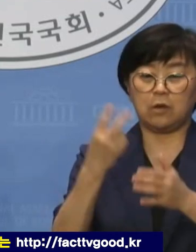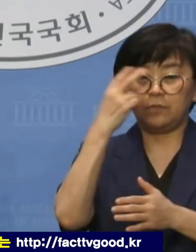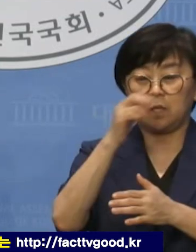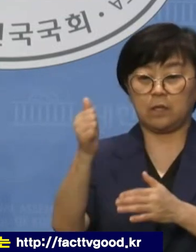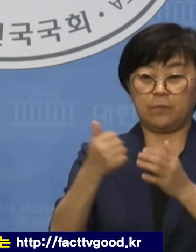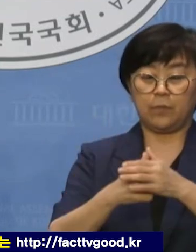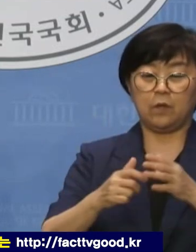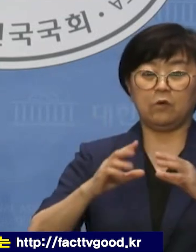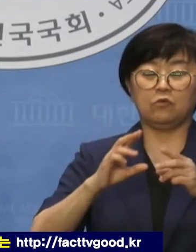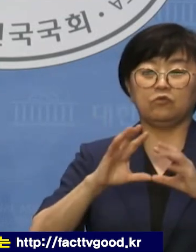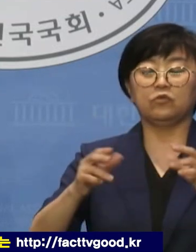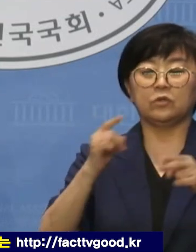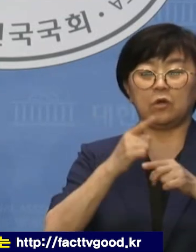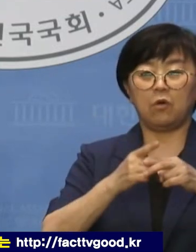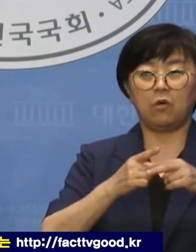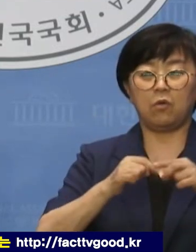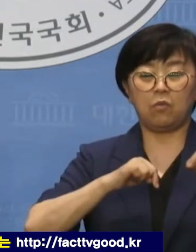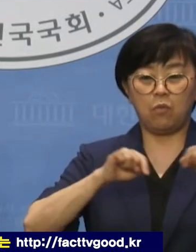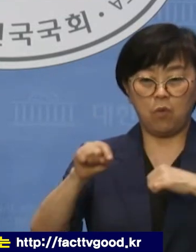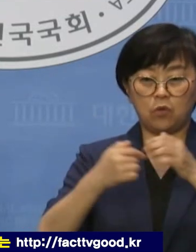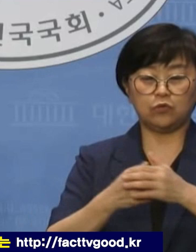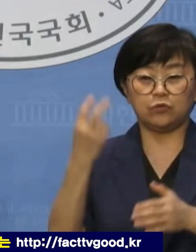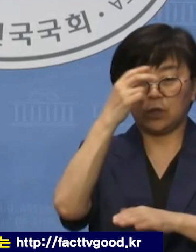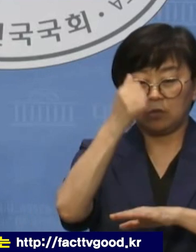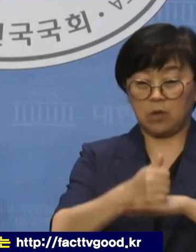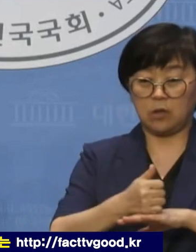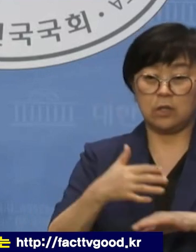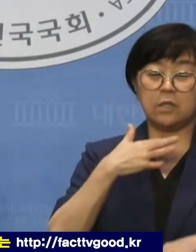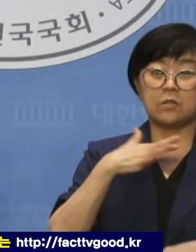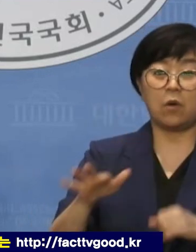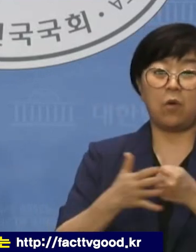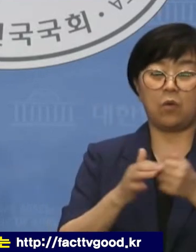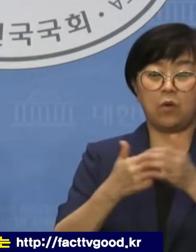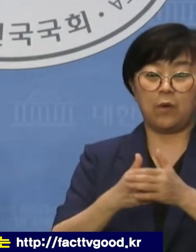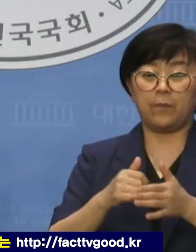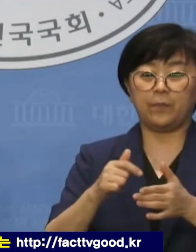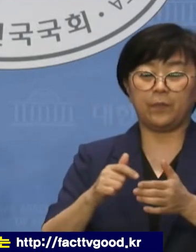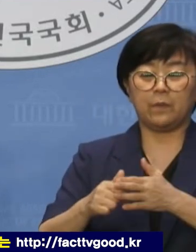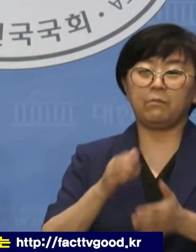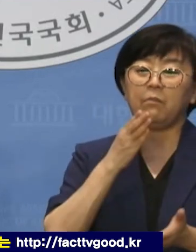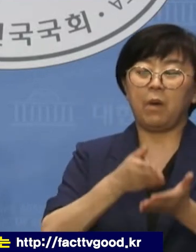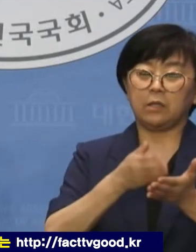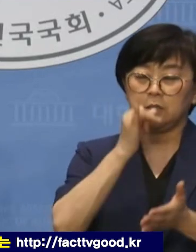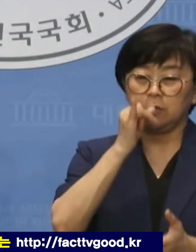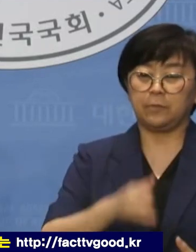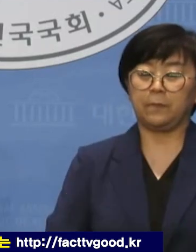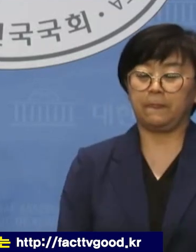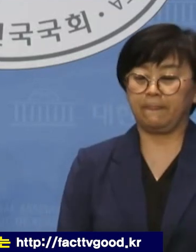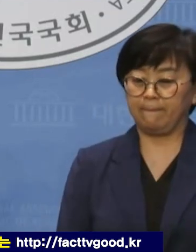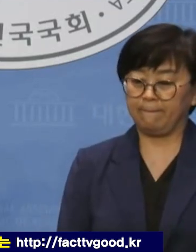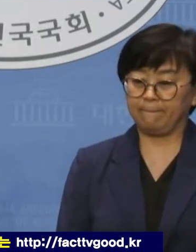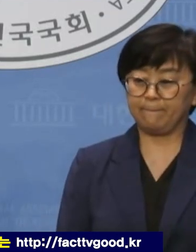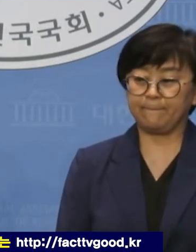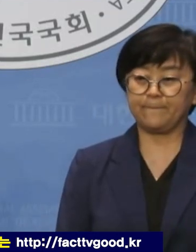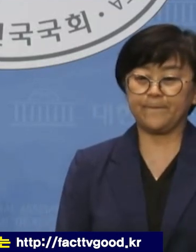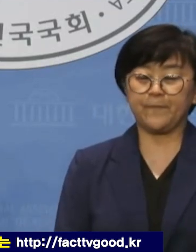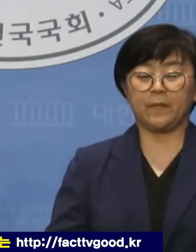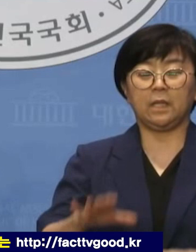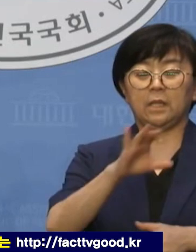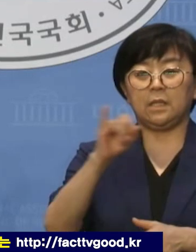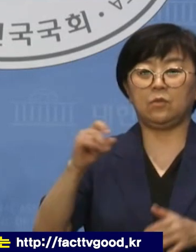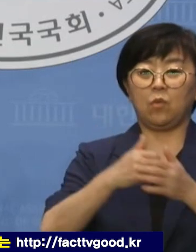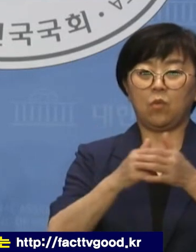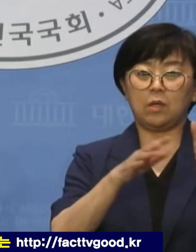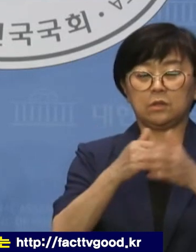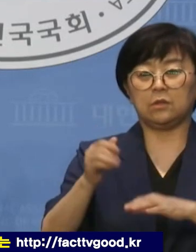서울중앙지검장이 지휘했던 국정원 수사 결과를 부인하고 수사 과정을 폄훼하는 언사도 서슴지 않았습니다.